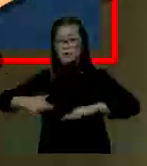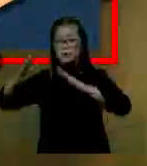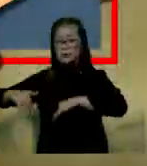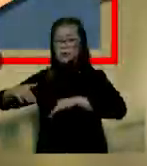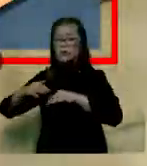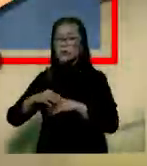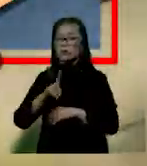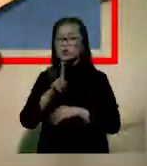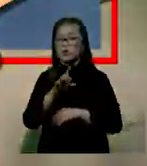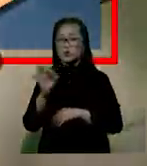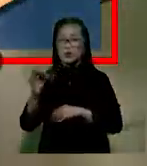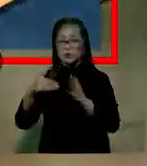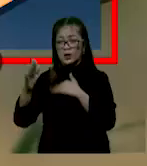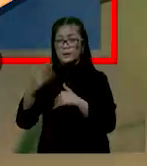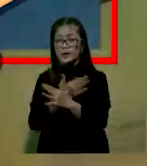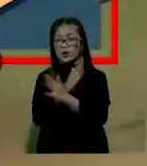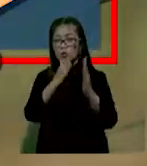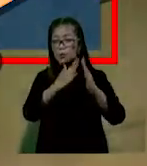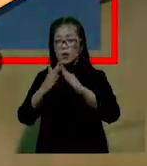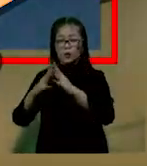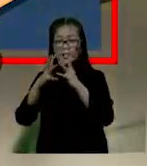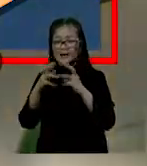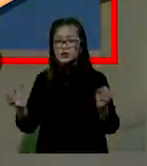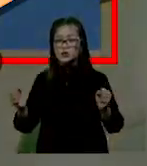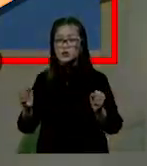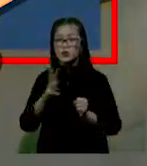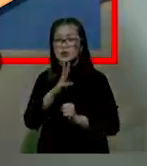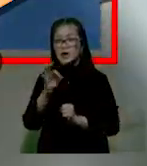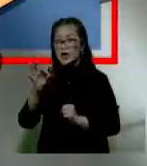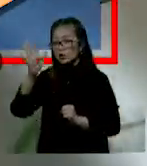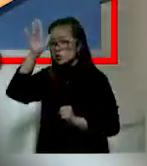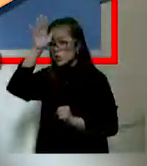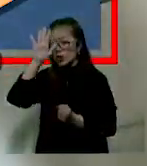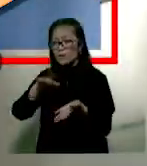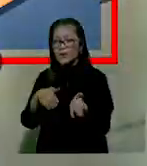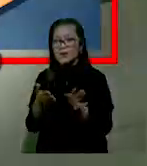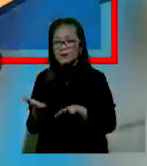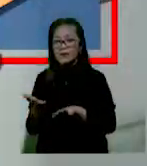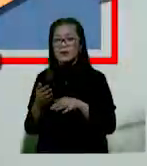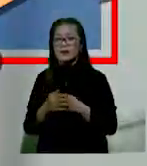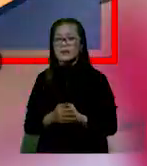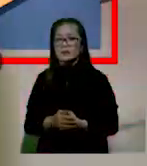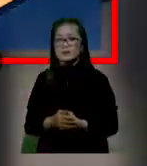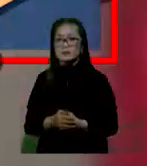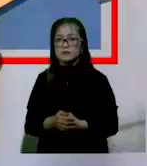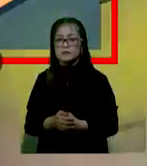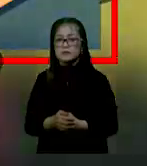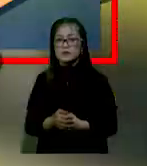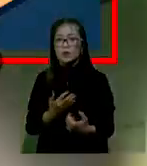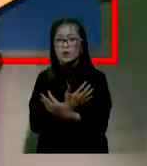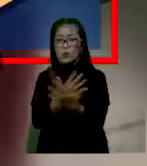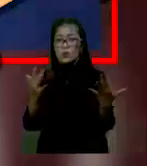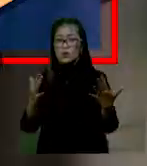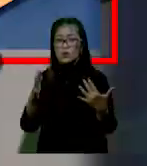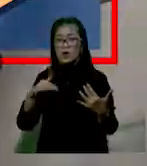Puluhan ribu bangunan dan rumah hancur, lebih dari 300 korban meninggal dunia. Sebagian besar korban anak-anak